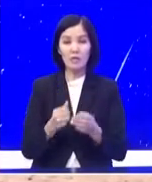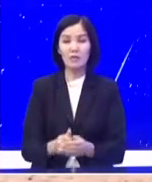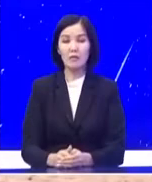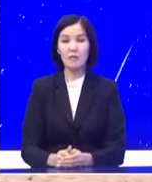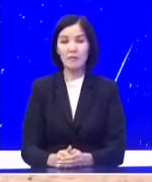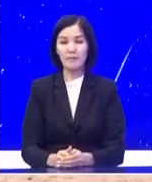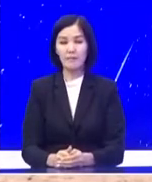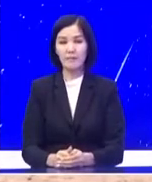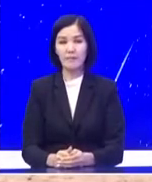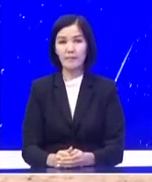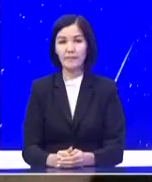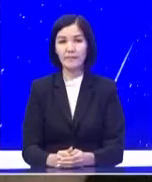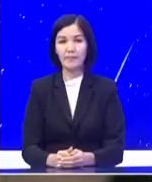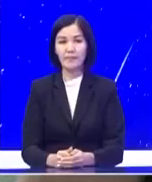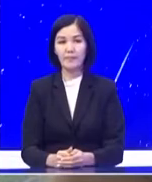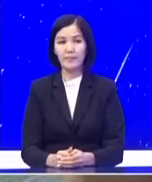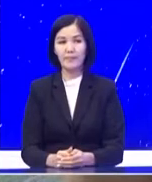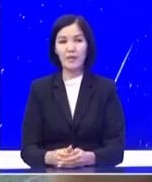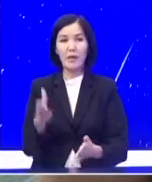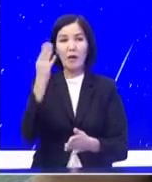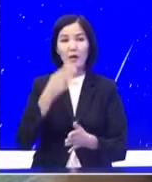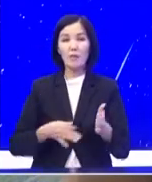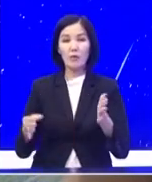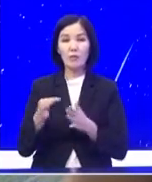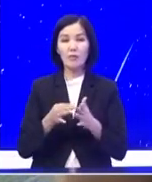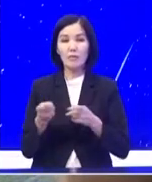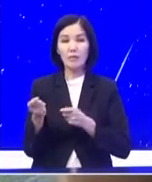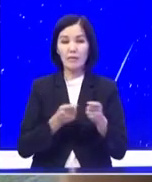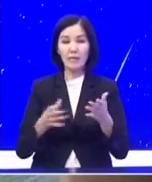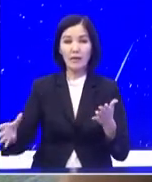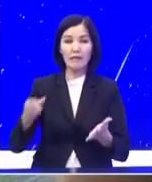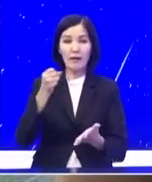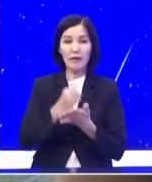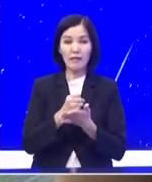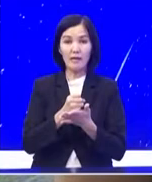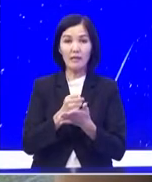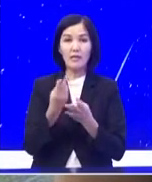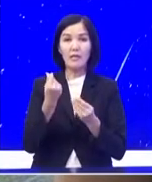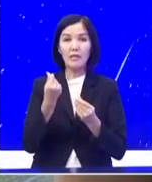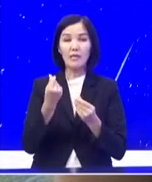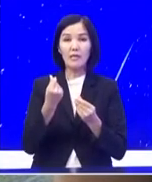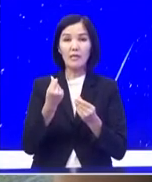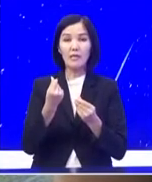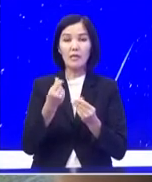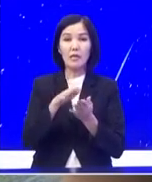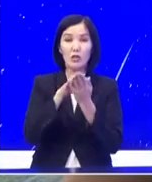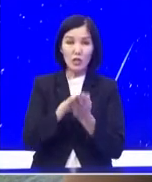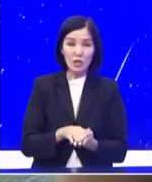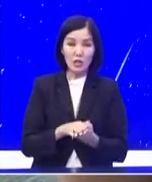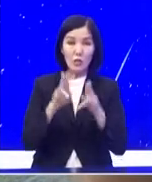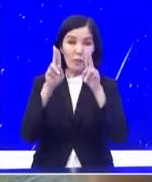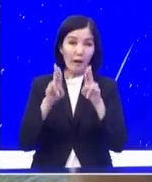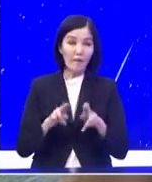күтуші Сандуғаш Дүйсенова. Алматы облыстық мәслихаты тағайындаған әдейі арнайы жерлеу, рәсімдеу ережесі